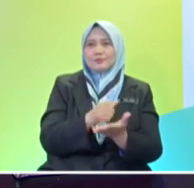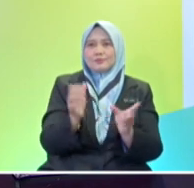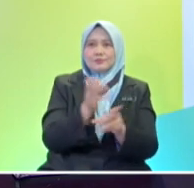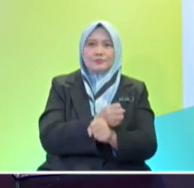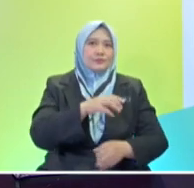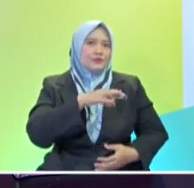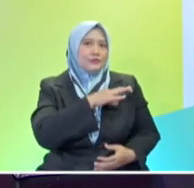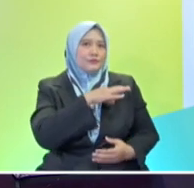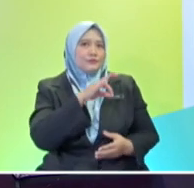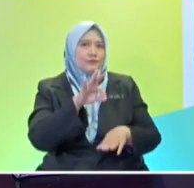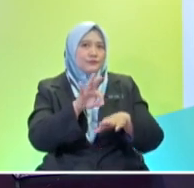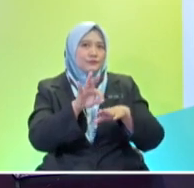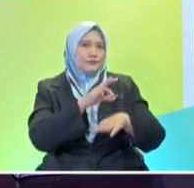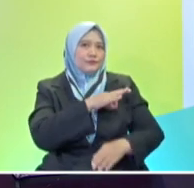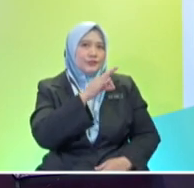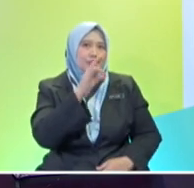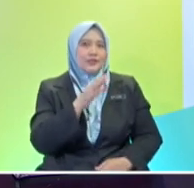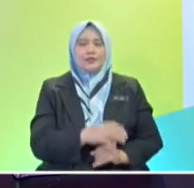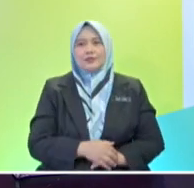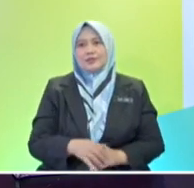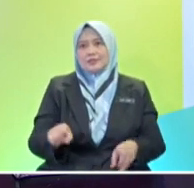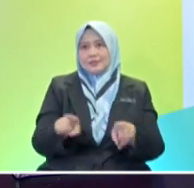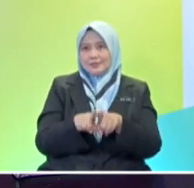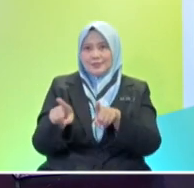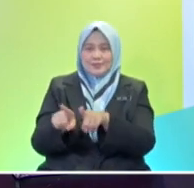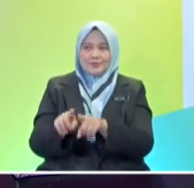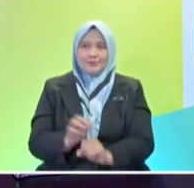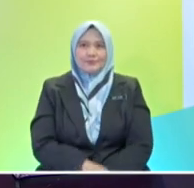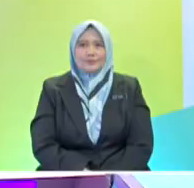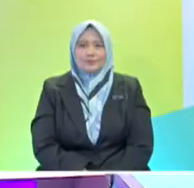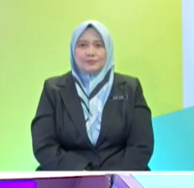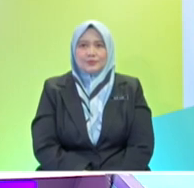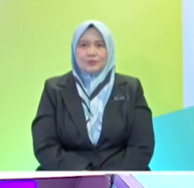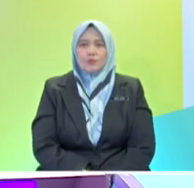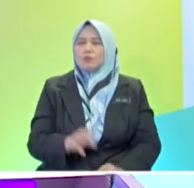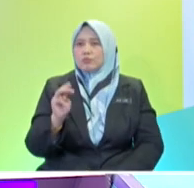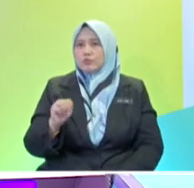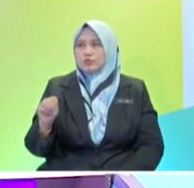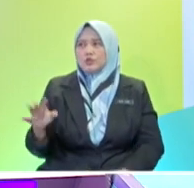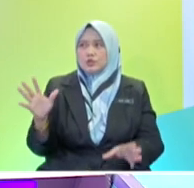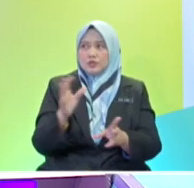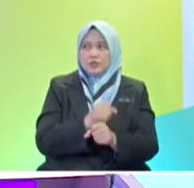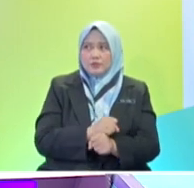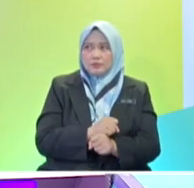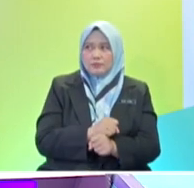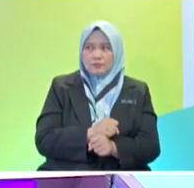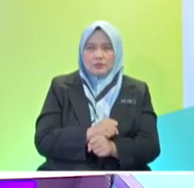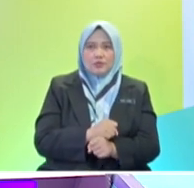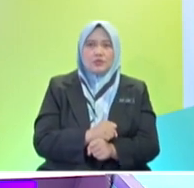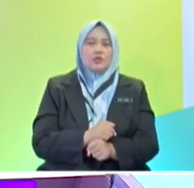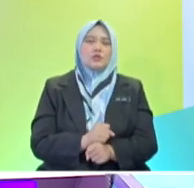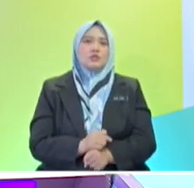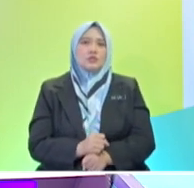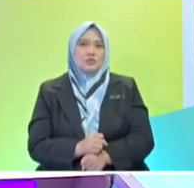ingin mengukuhkan lagi pemahaman mereka cikgu, di manakah mereka boleh dapatkan sumber rujukan? Sebenarnya murid-murid saya rasa dah faham dah tentang ini. Murid-murid